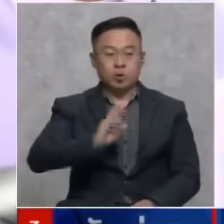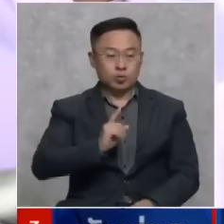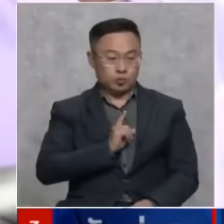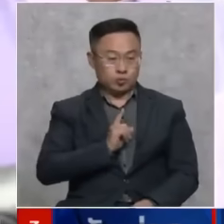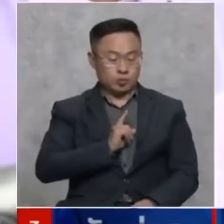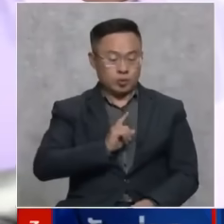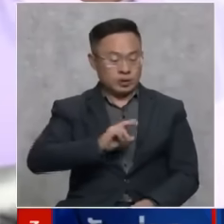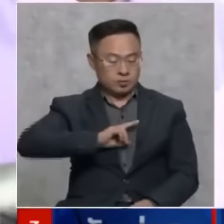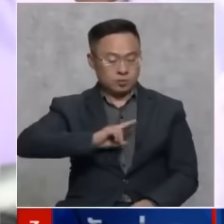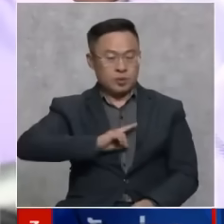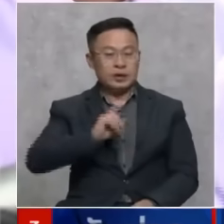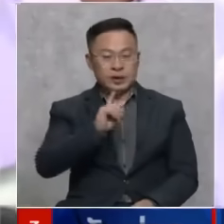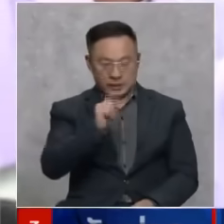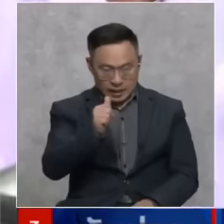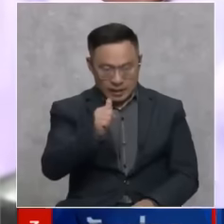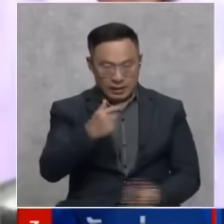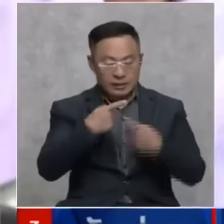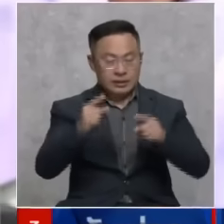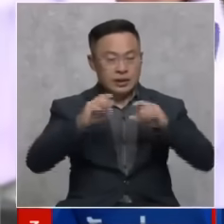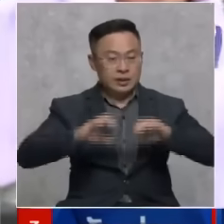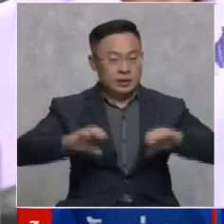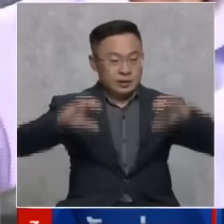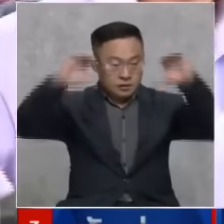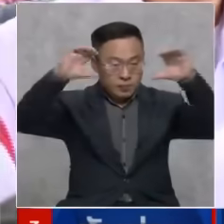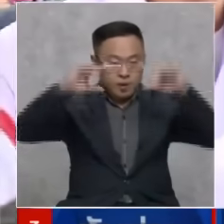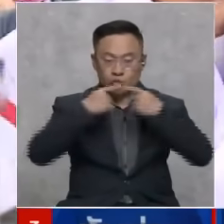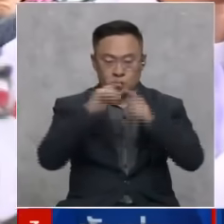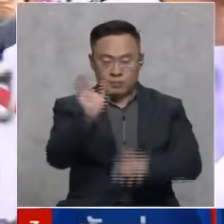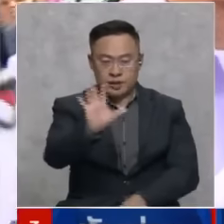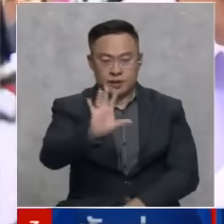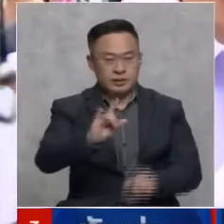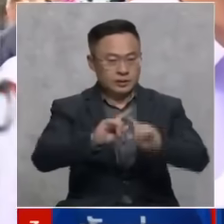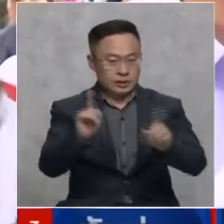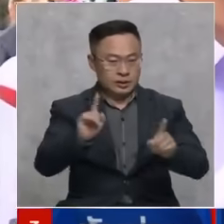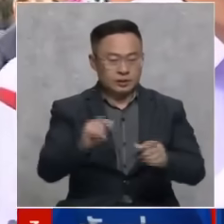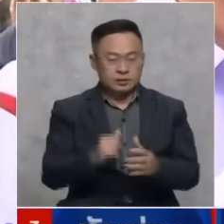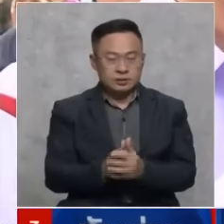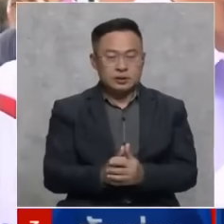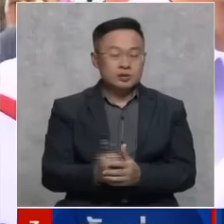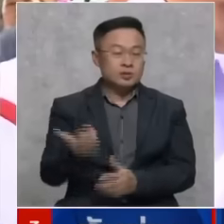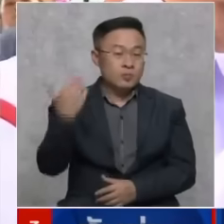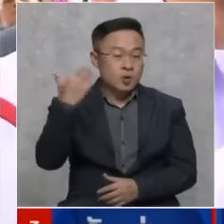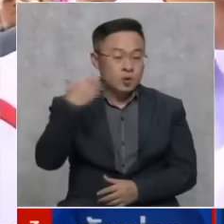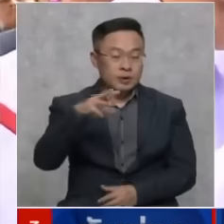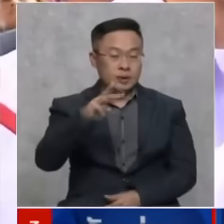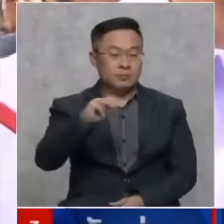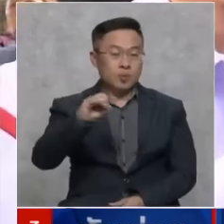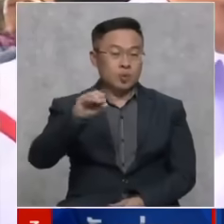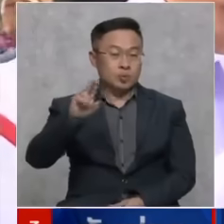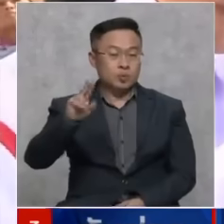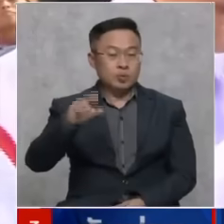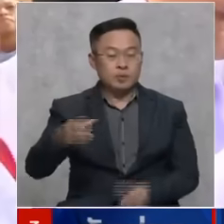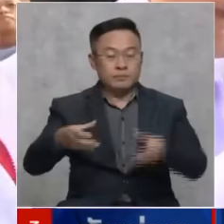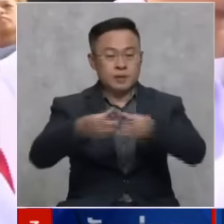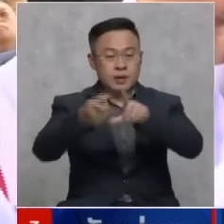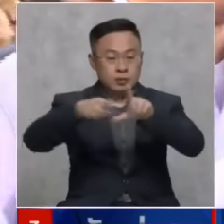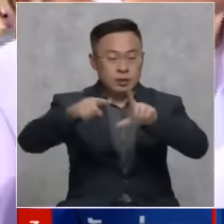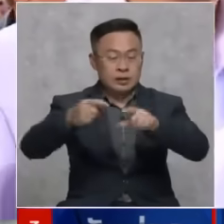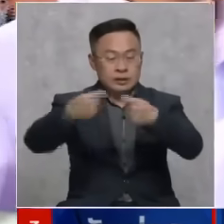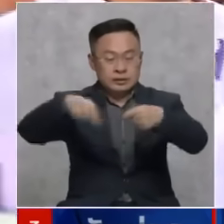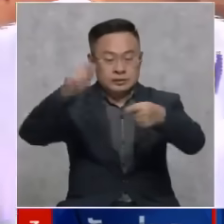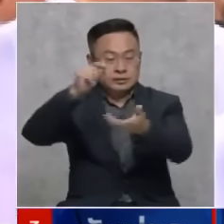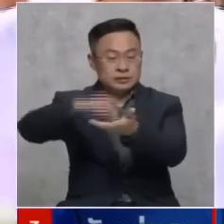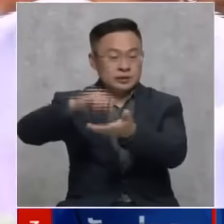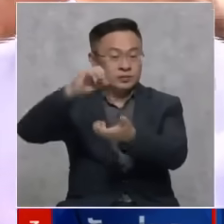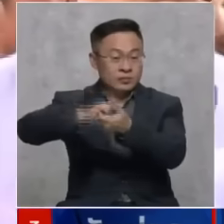ซึ่งเราเนี่ยเริ่มต้นด้วยการทำงานกับพรรคก้าวไกลในการจัดตั้งรัฐบาลแต่ MOU กับก้าวไกลถูกยกเลิกไปแล้วนะคะทำ